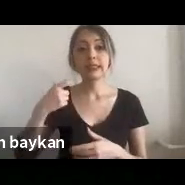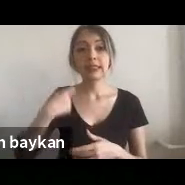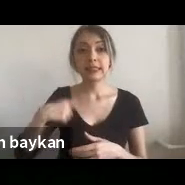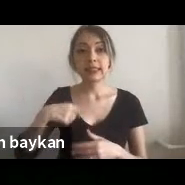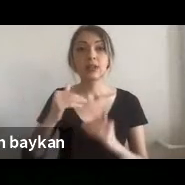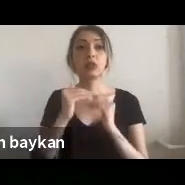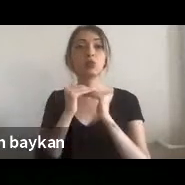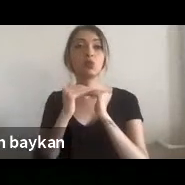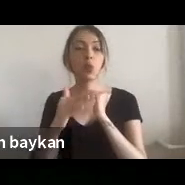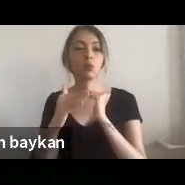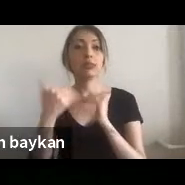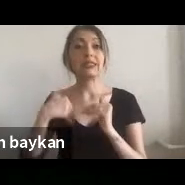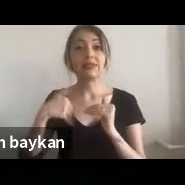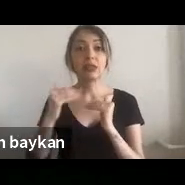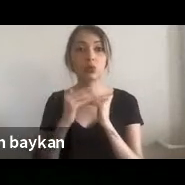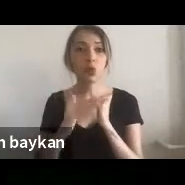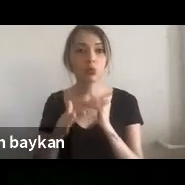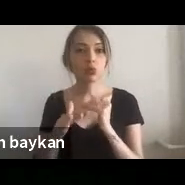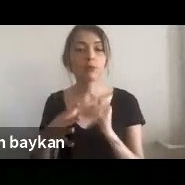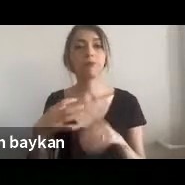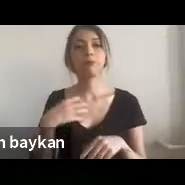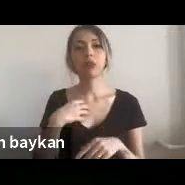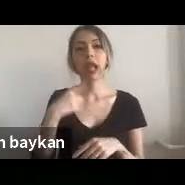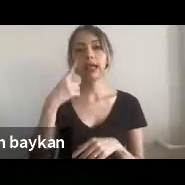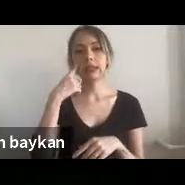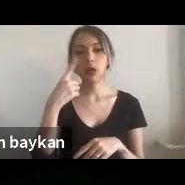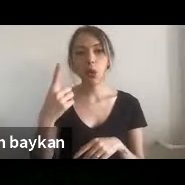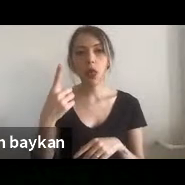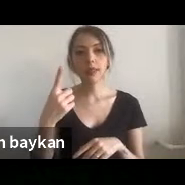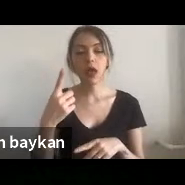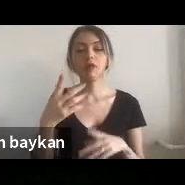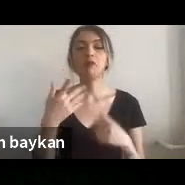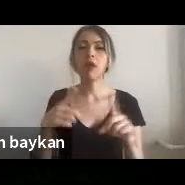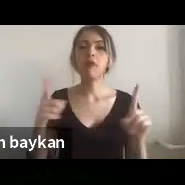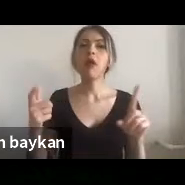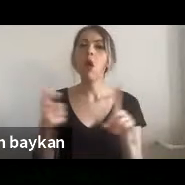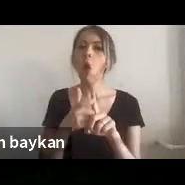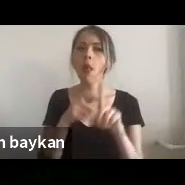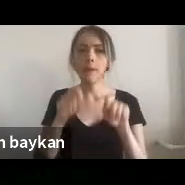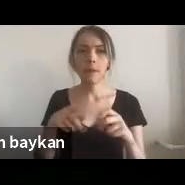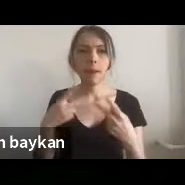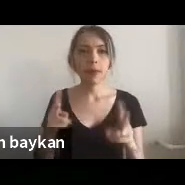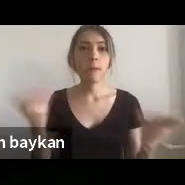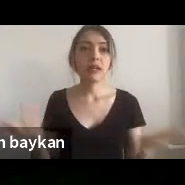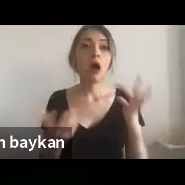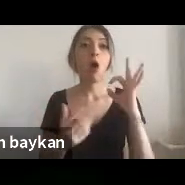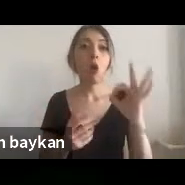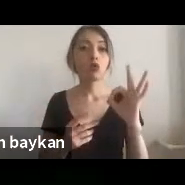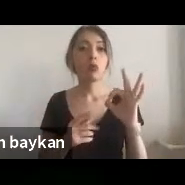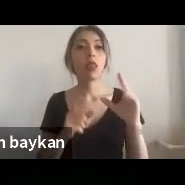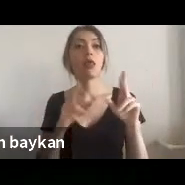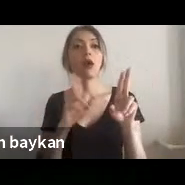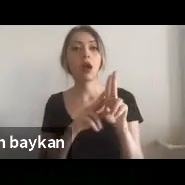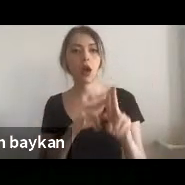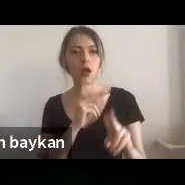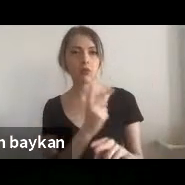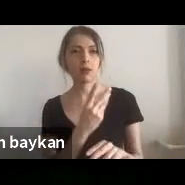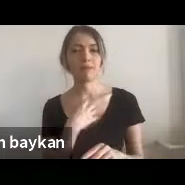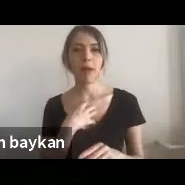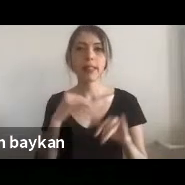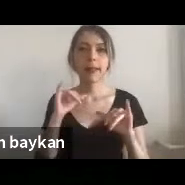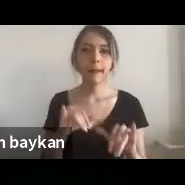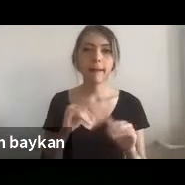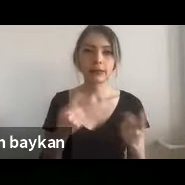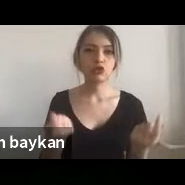önlemlerle ilgili de rol alabilir. Nitekim Osman Kavala örneğinde benim de rol aldığım